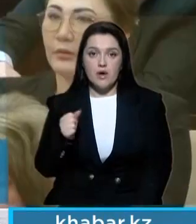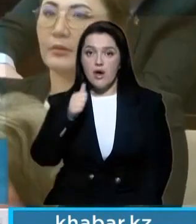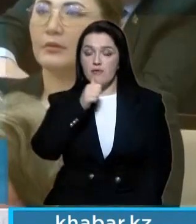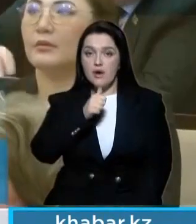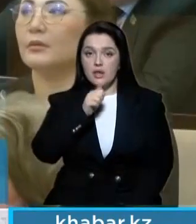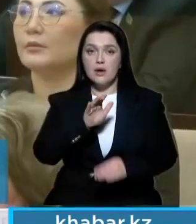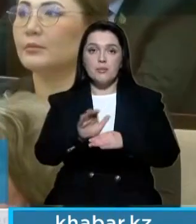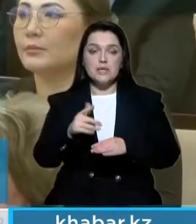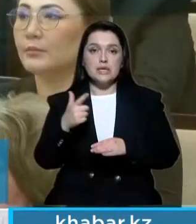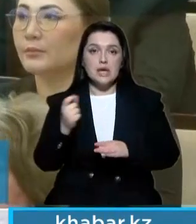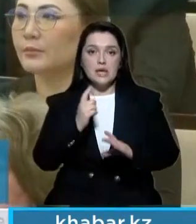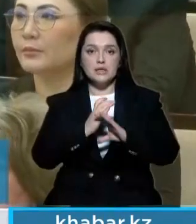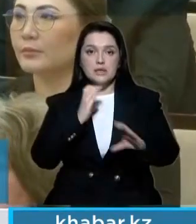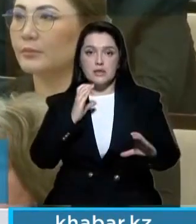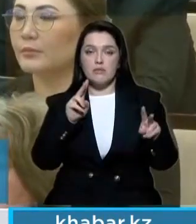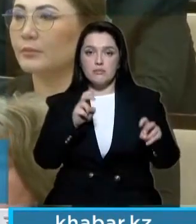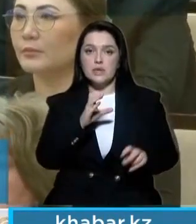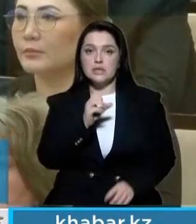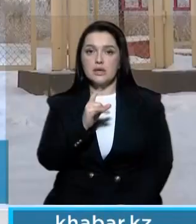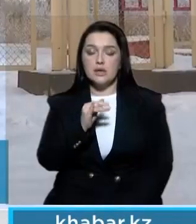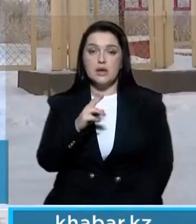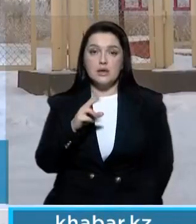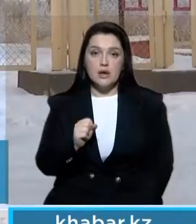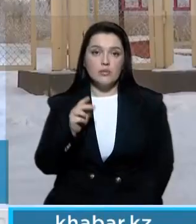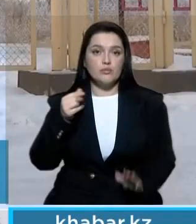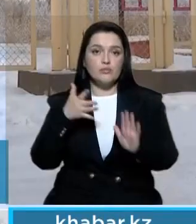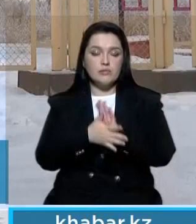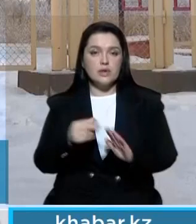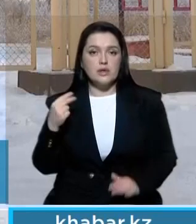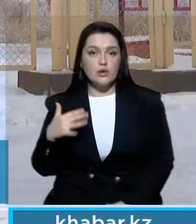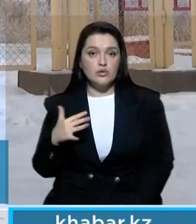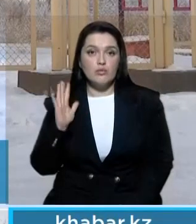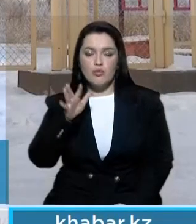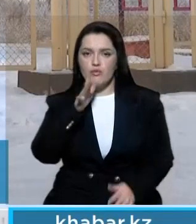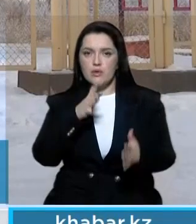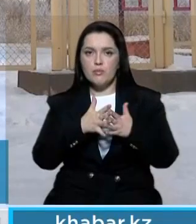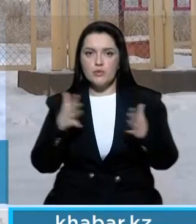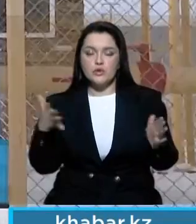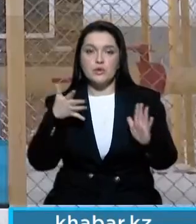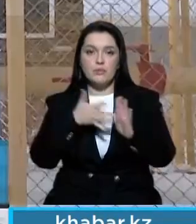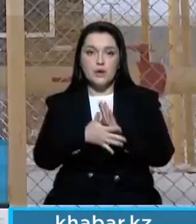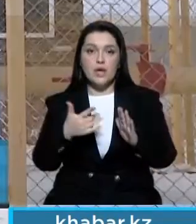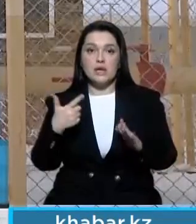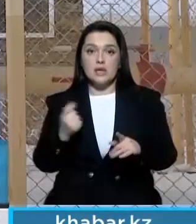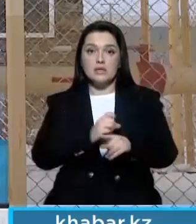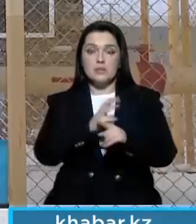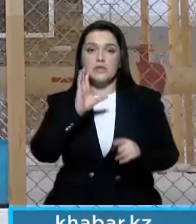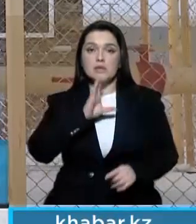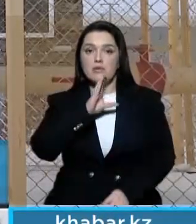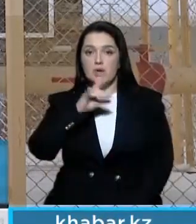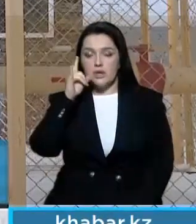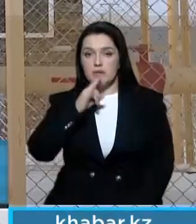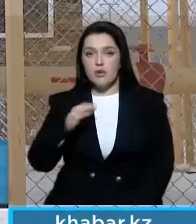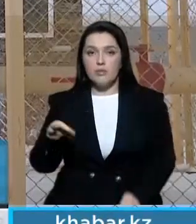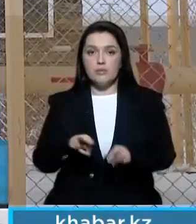поставки газа по газопроводу Сарыарка, который сейчас рассматривают, обойдется дороже и займет больше времени. Начать газификацию